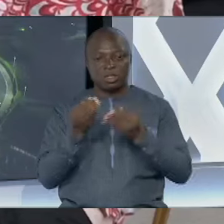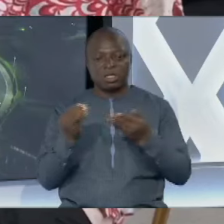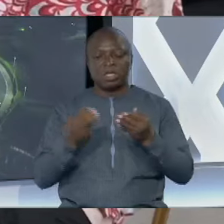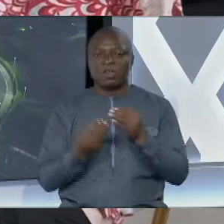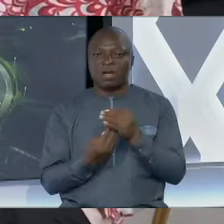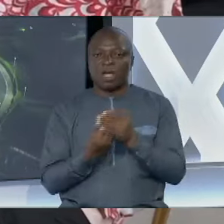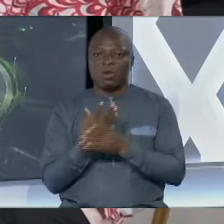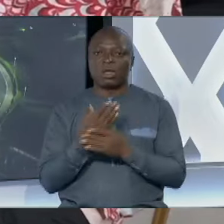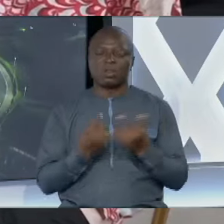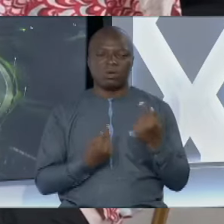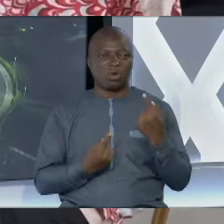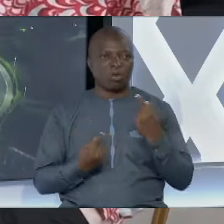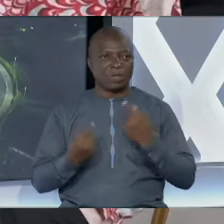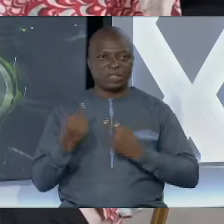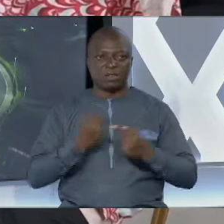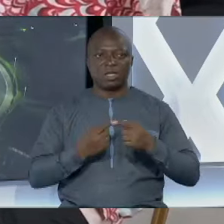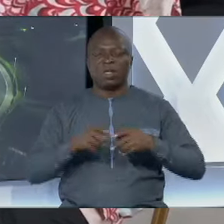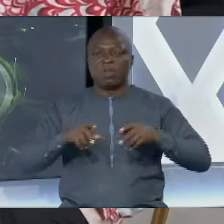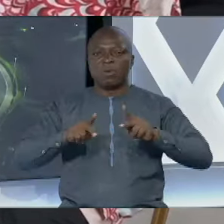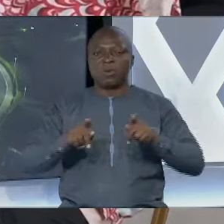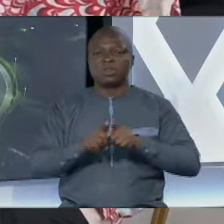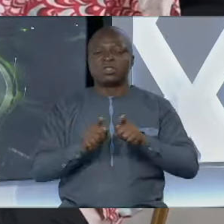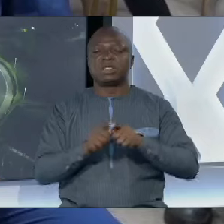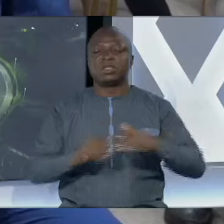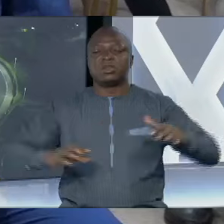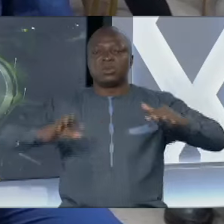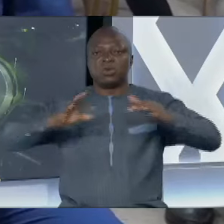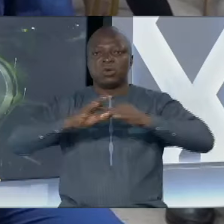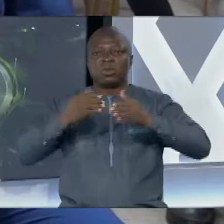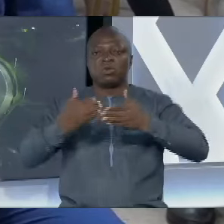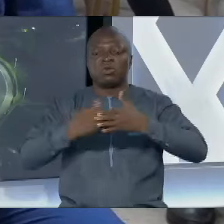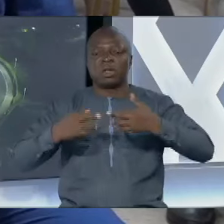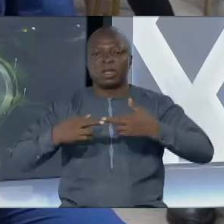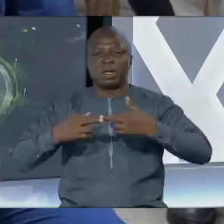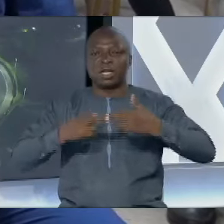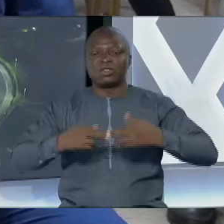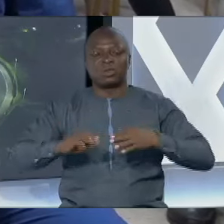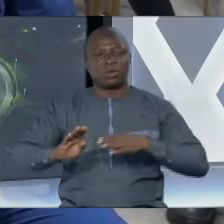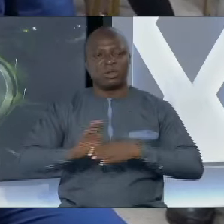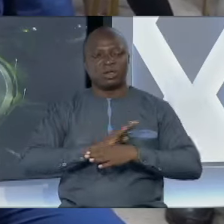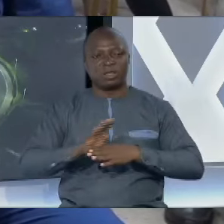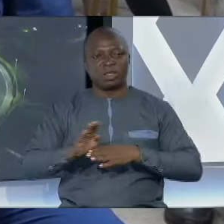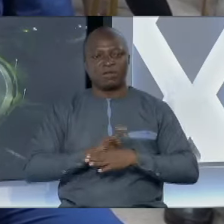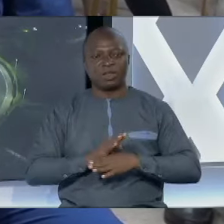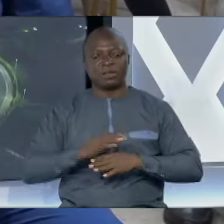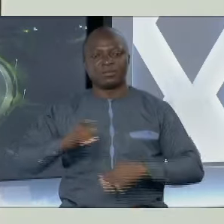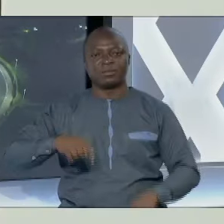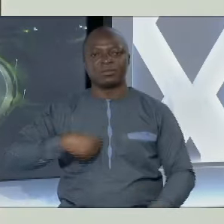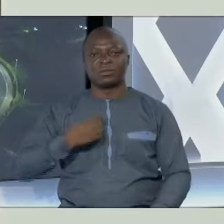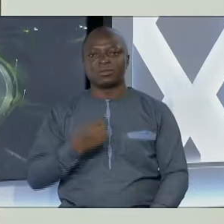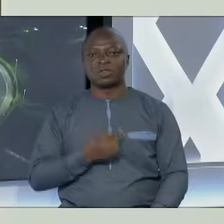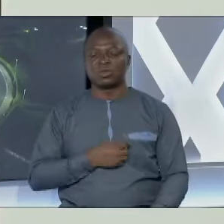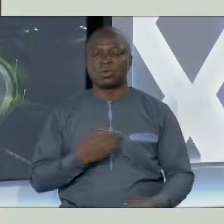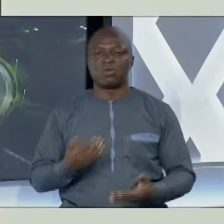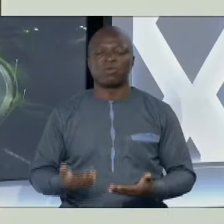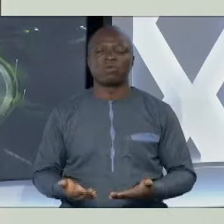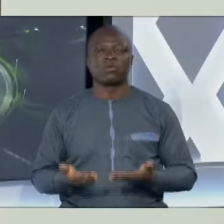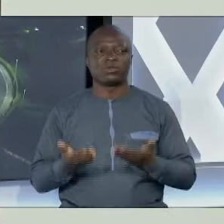leur compétitivité et leur permettre de nouer de nouvelles relations d'affaires. Nous offrons